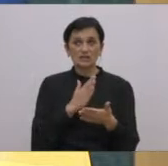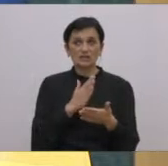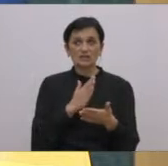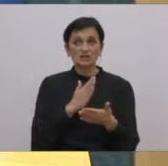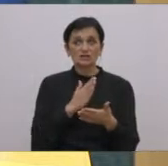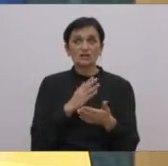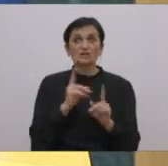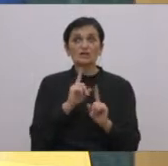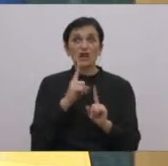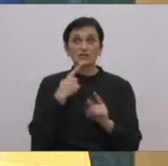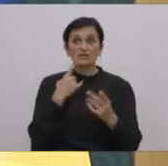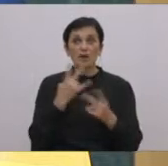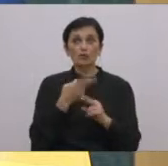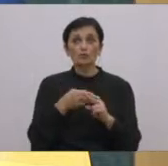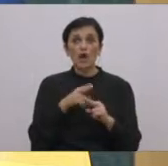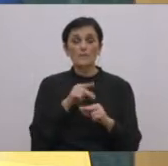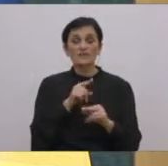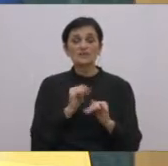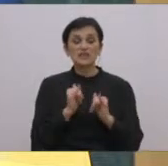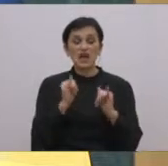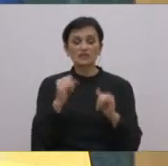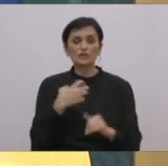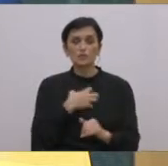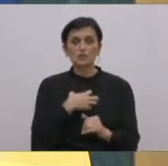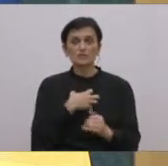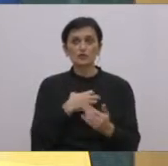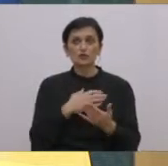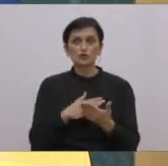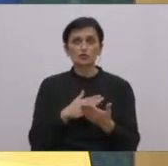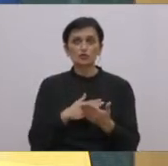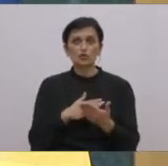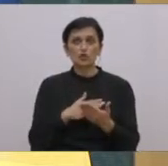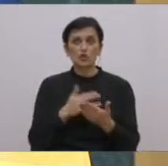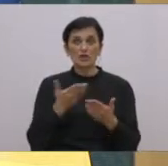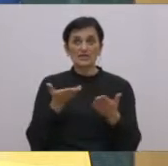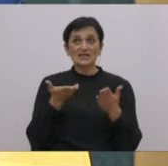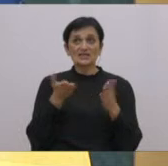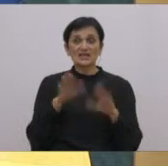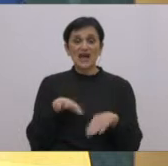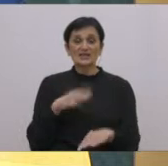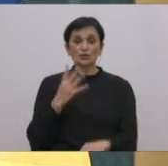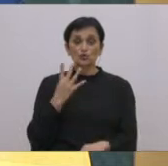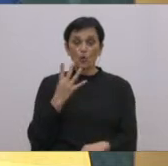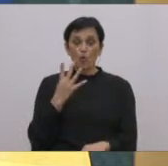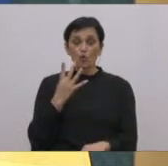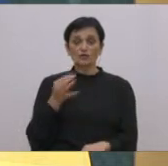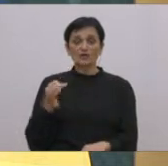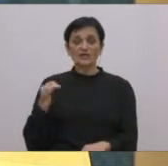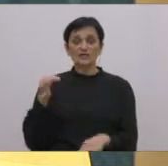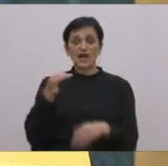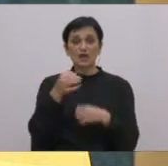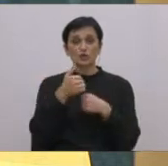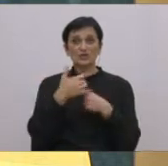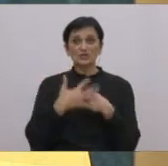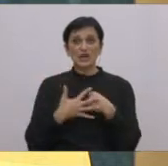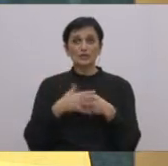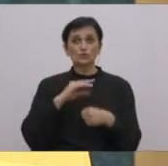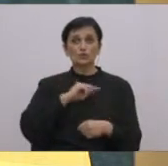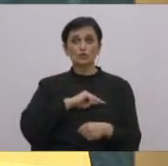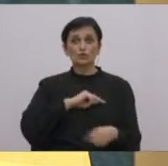და რა თქმა უნდა ამის განვითარება მნიშვნელოვანია. დანარჩენ 4 რეგიონული ცენტრის